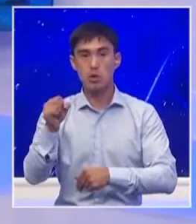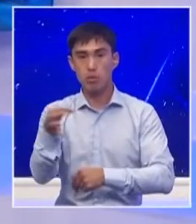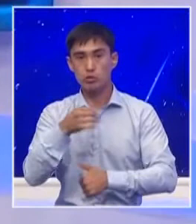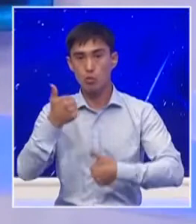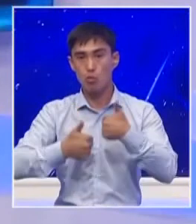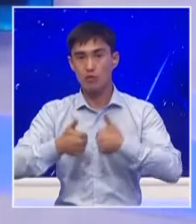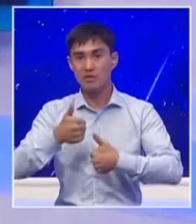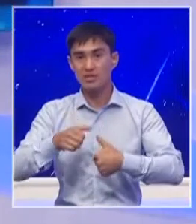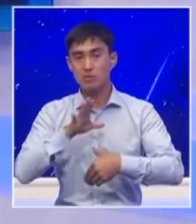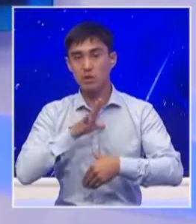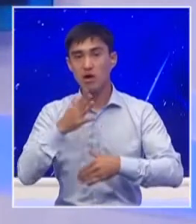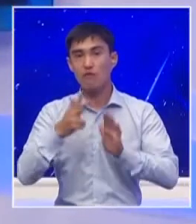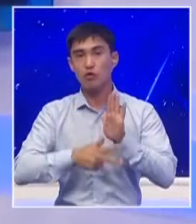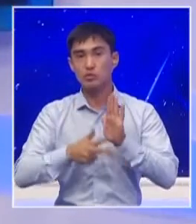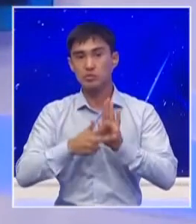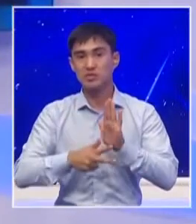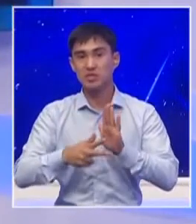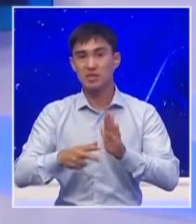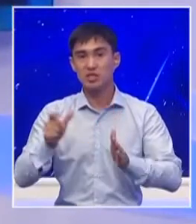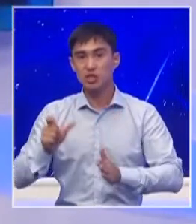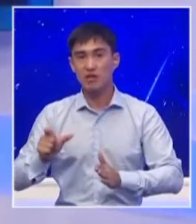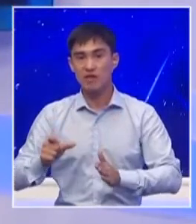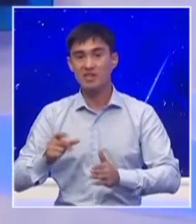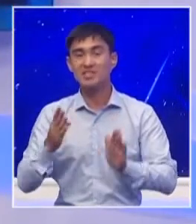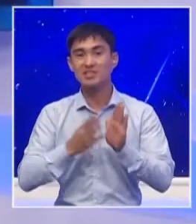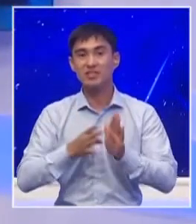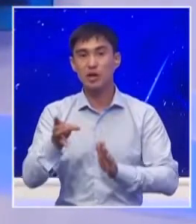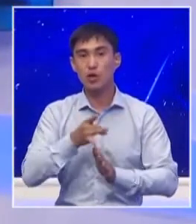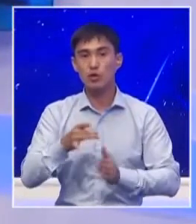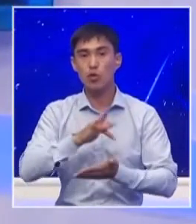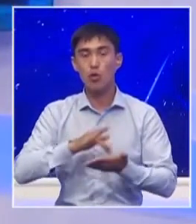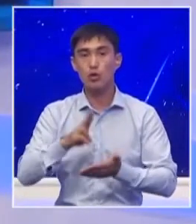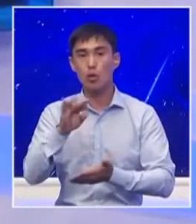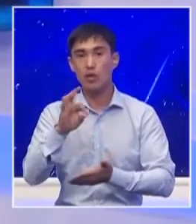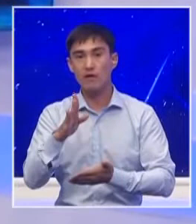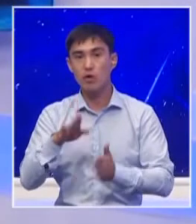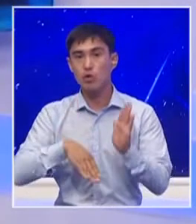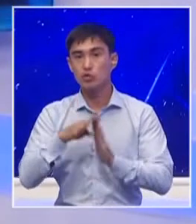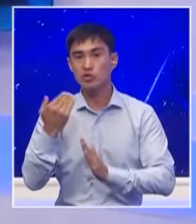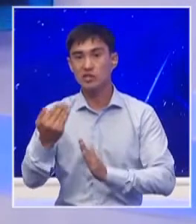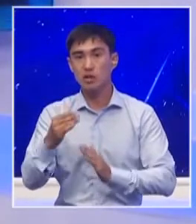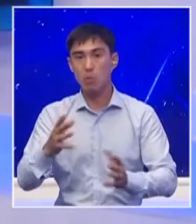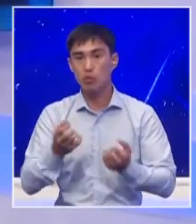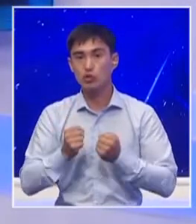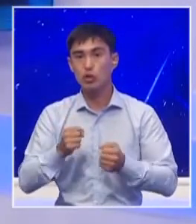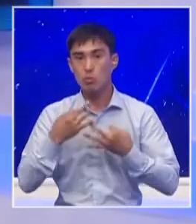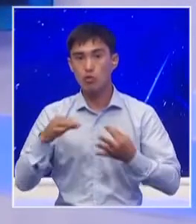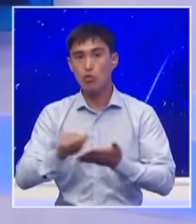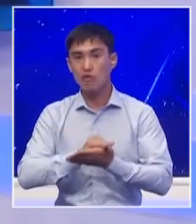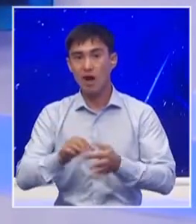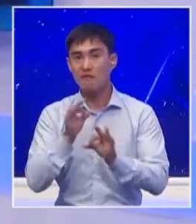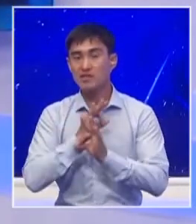областном уровне сражались порядка 80 полу on-off из девяти районов и города кунаев лучшие из них получили путевки на